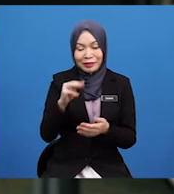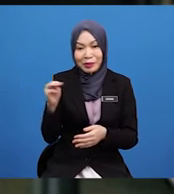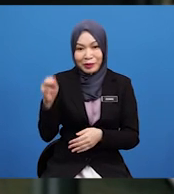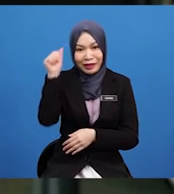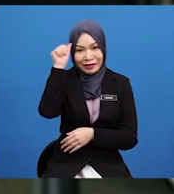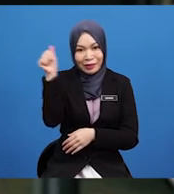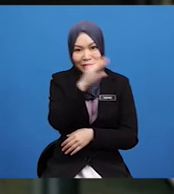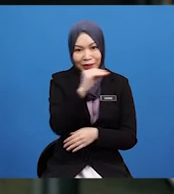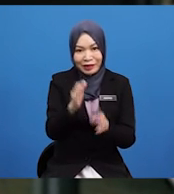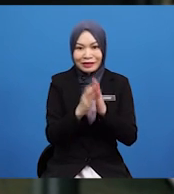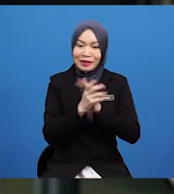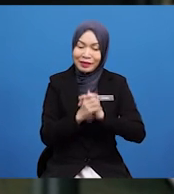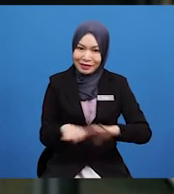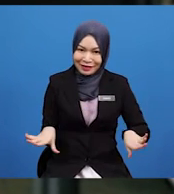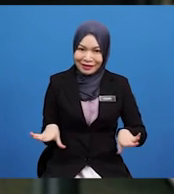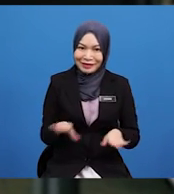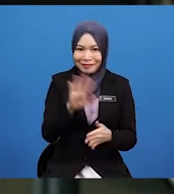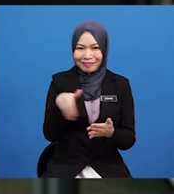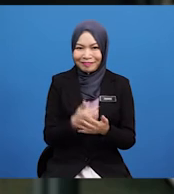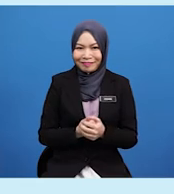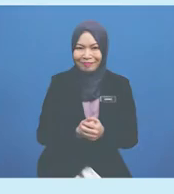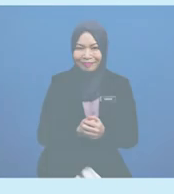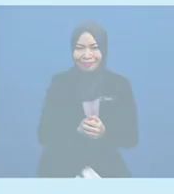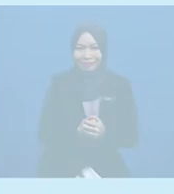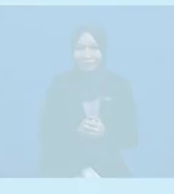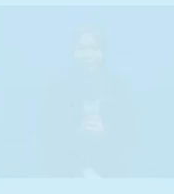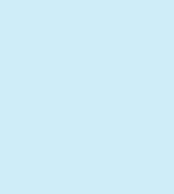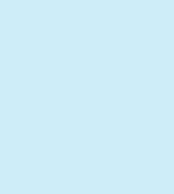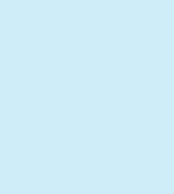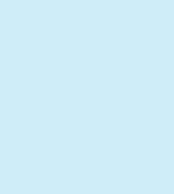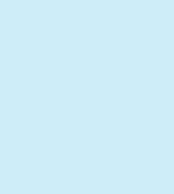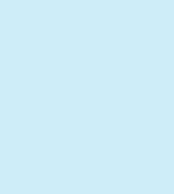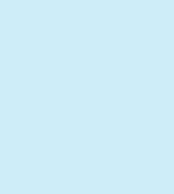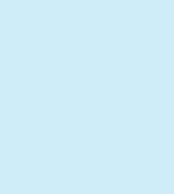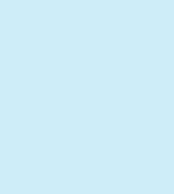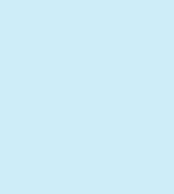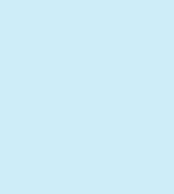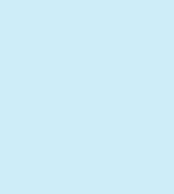assalamualaikum dan selamat sejahtera semua aku menunggu